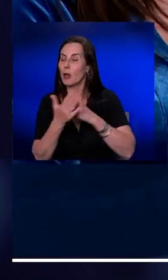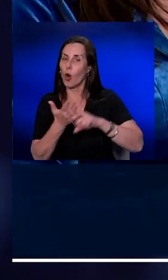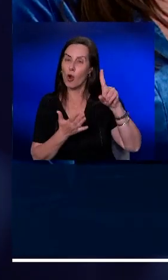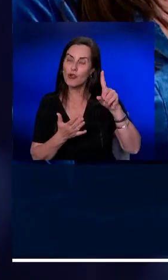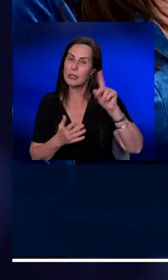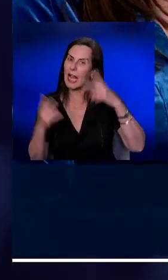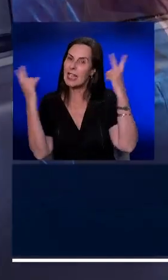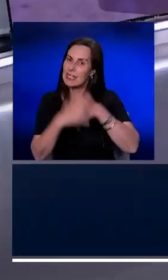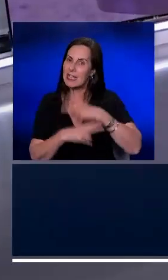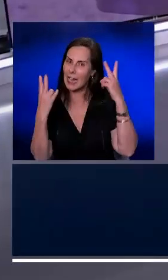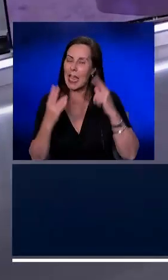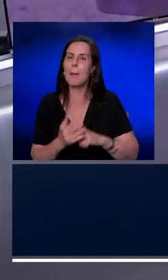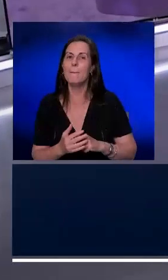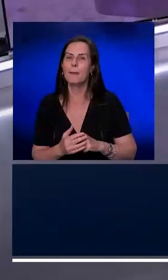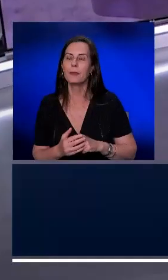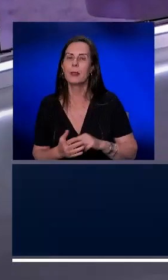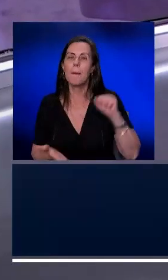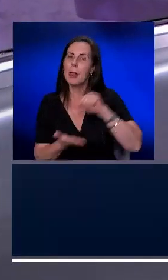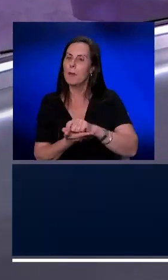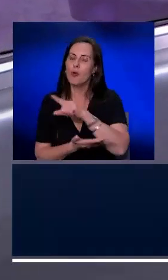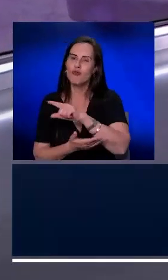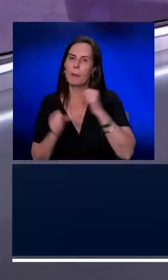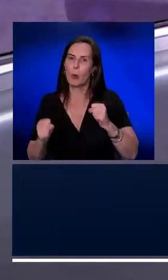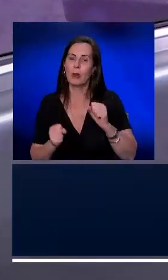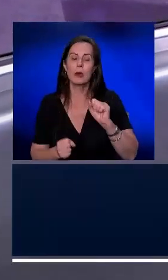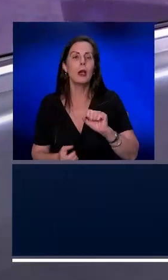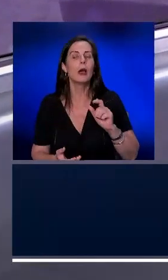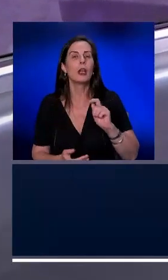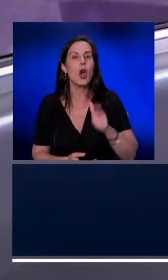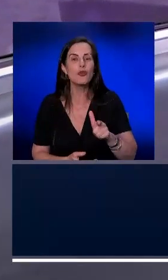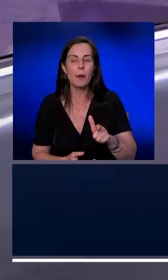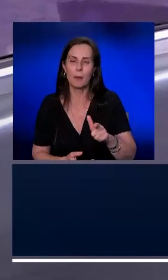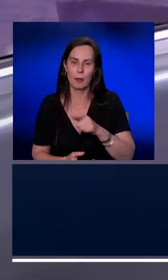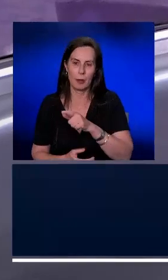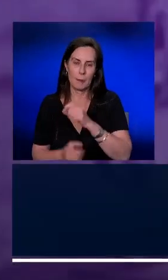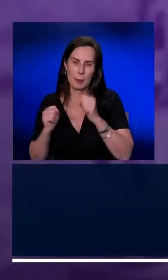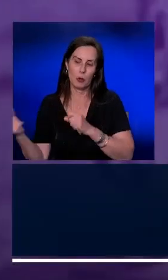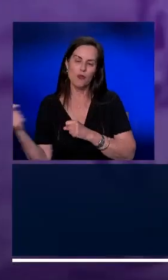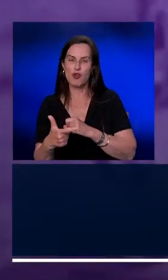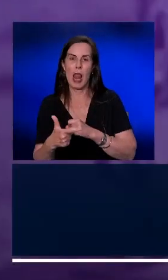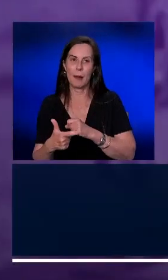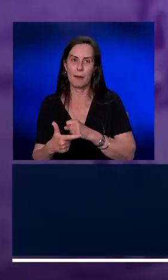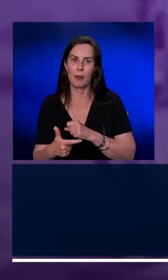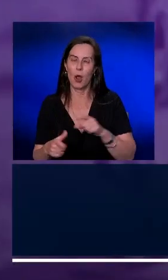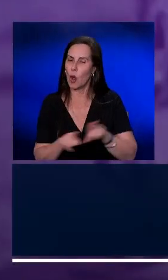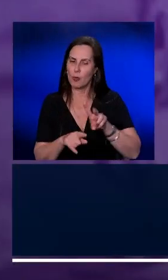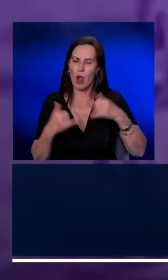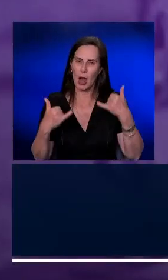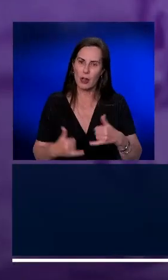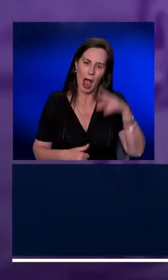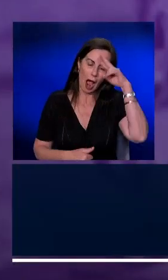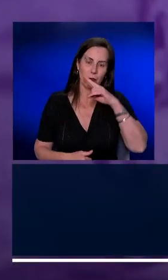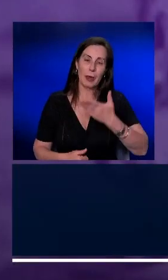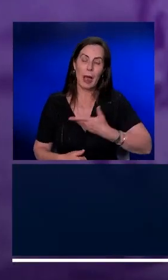יסוכם בין השניים האלה במימון מלא של המדינה, כשהתשלום יגיע מקופת הביטוח הלאומי, בניגוד למצב היום שבו אבות זכאים